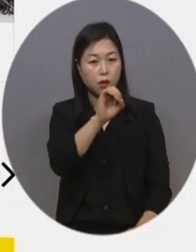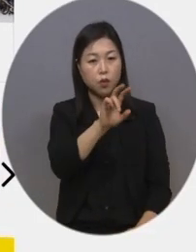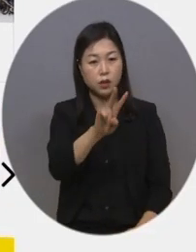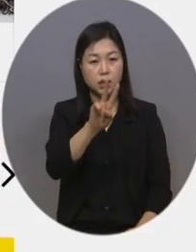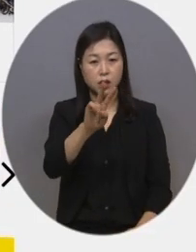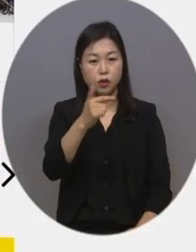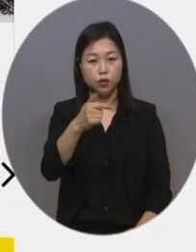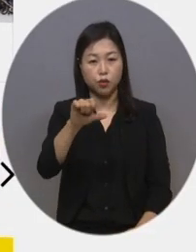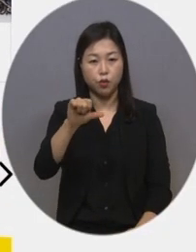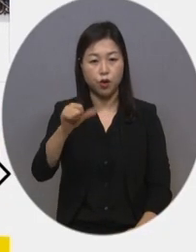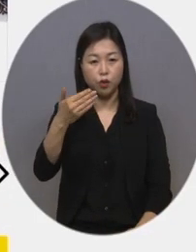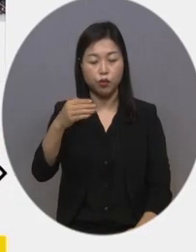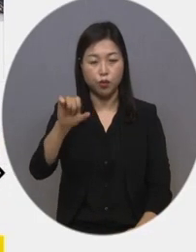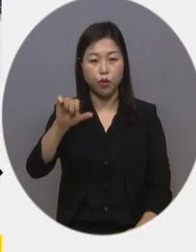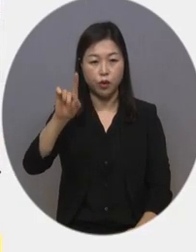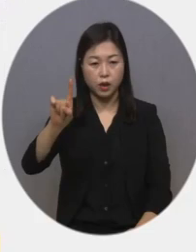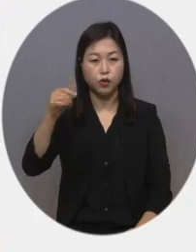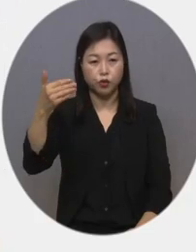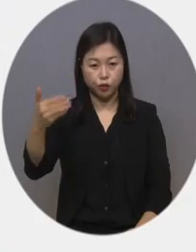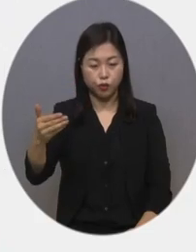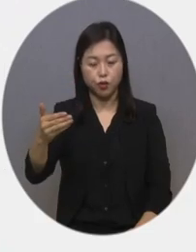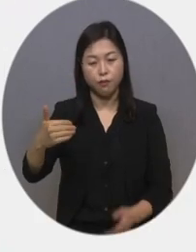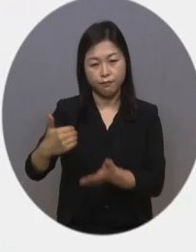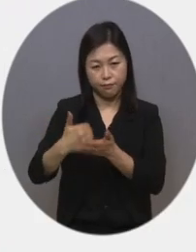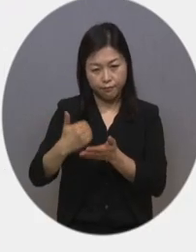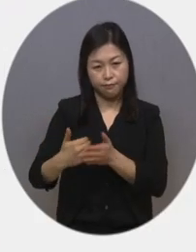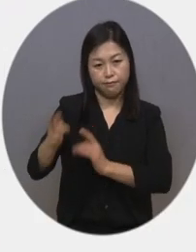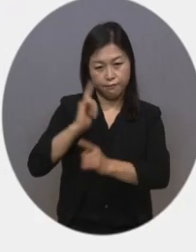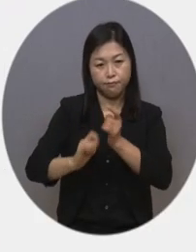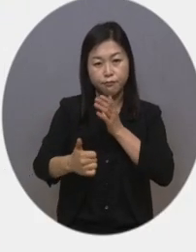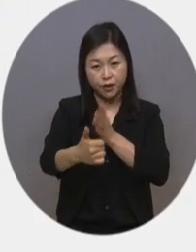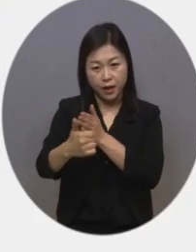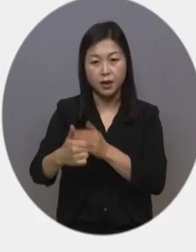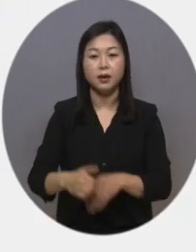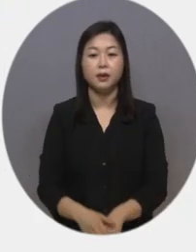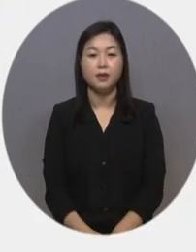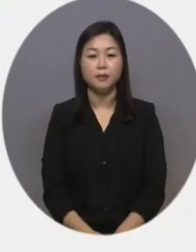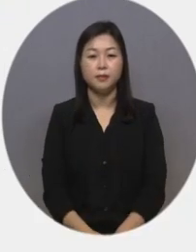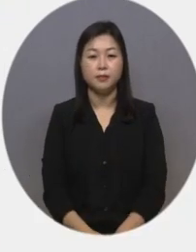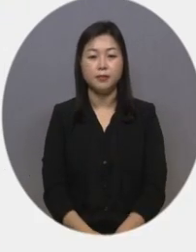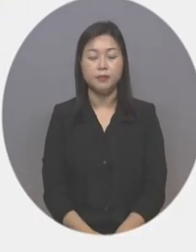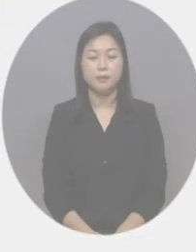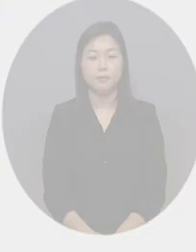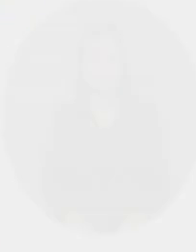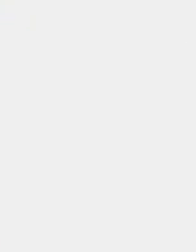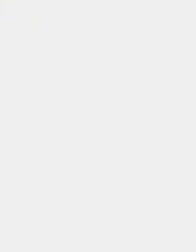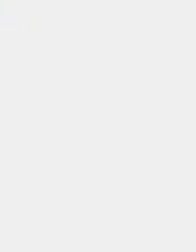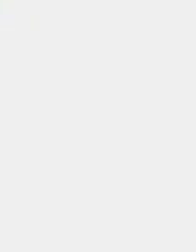전화번호 02-2655-9519로 많은 제보 바랍니다.